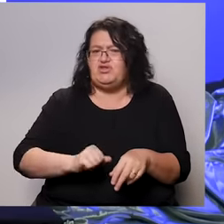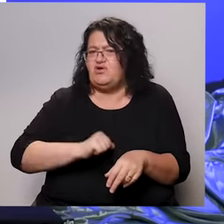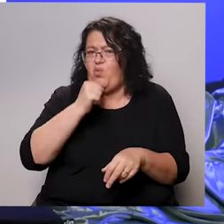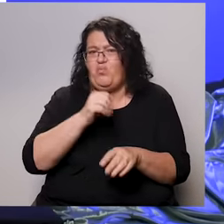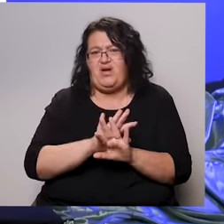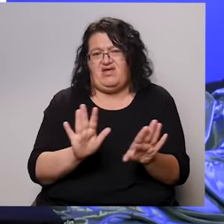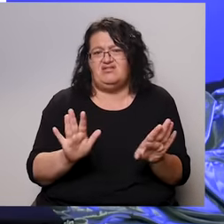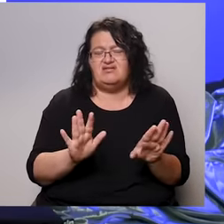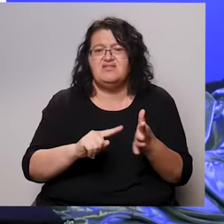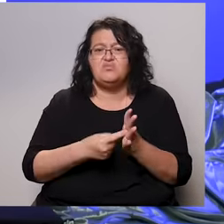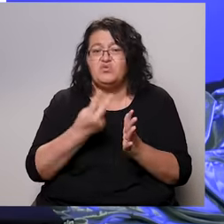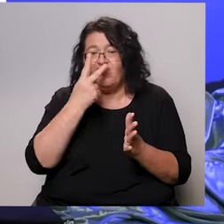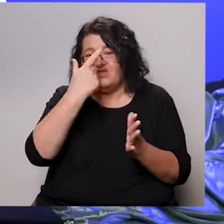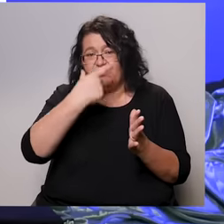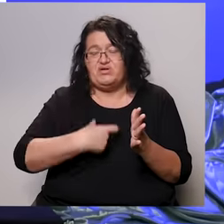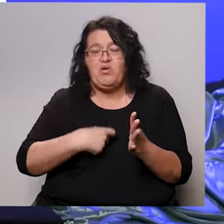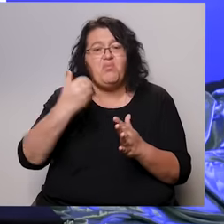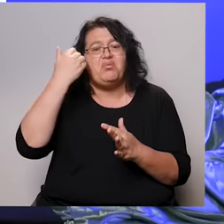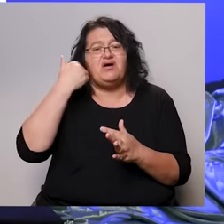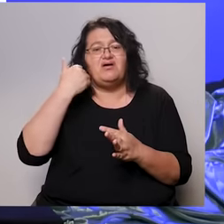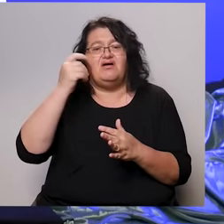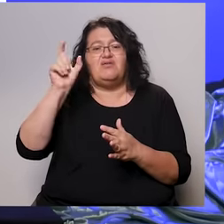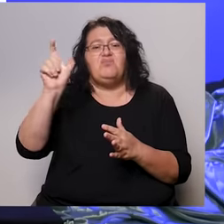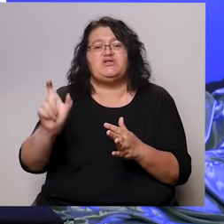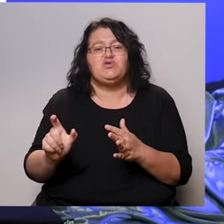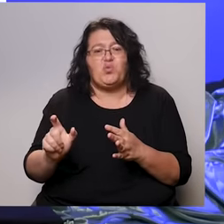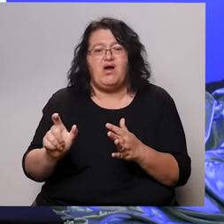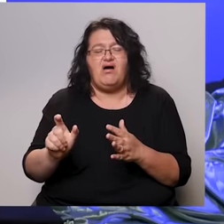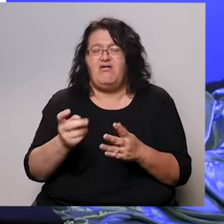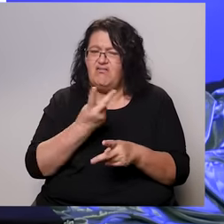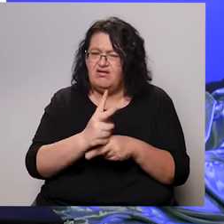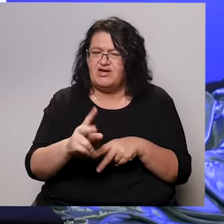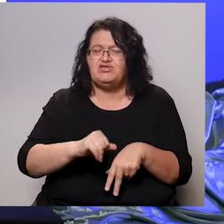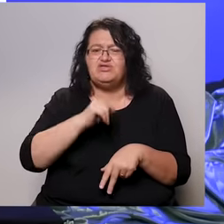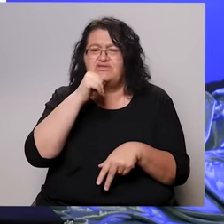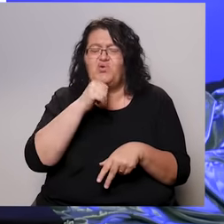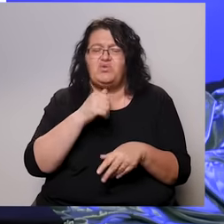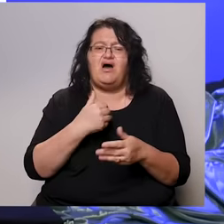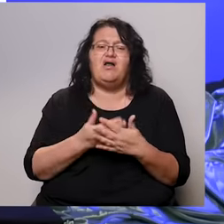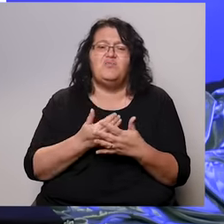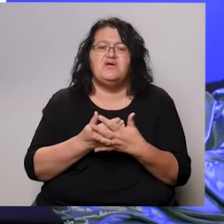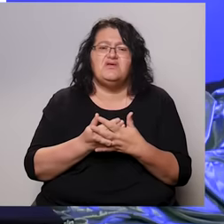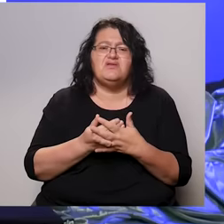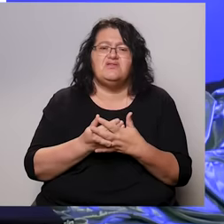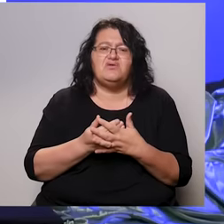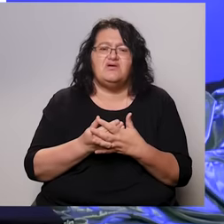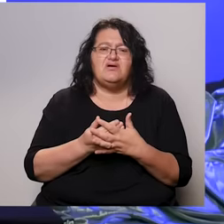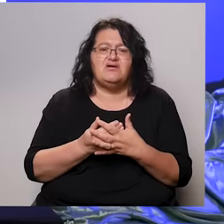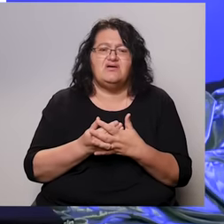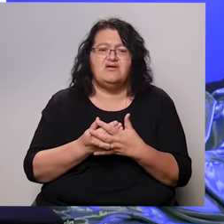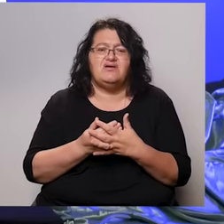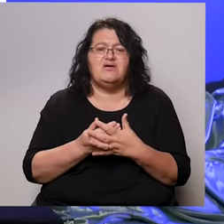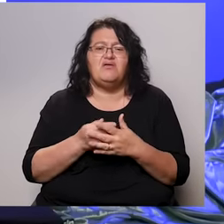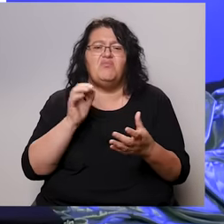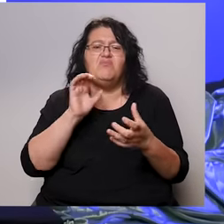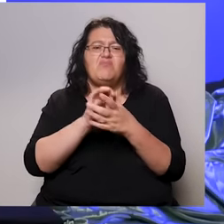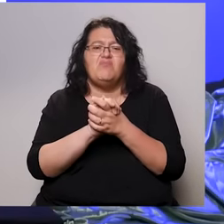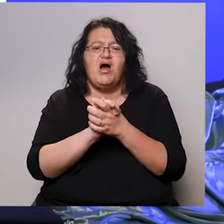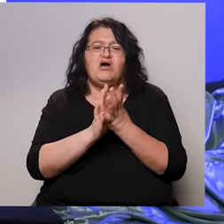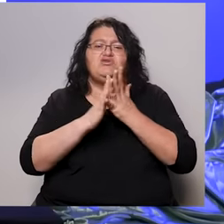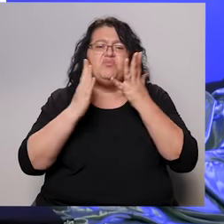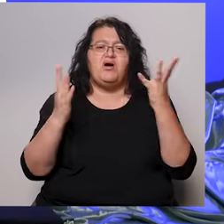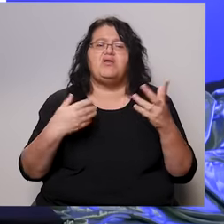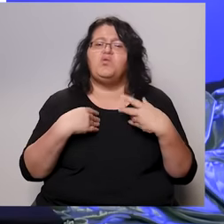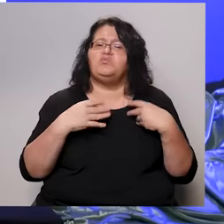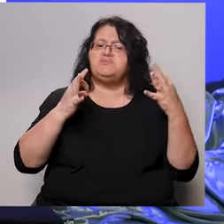E, din punctul meu de vedere, e o părere personală, e greșit total pentru că... Tu aveai o pace ca o mare. Da, și eu eram